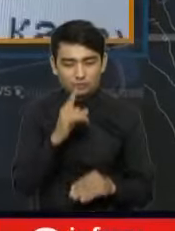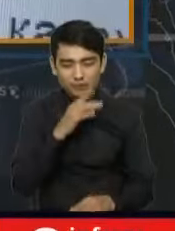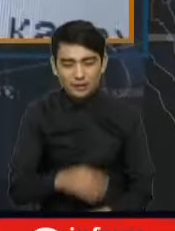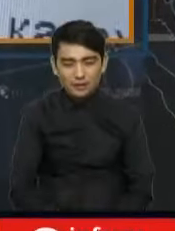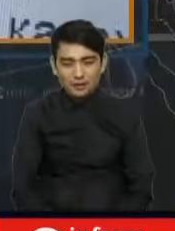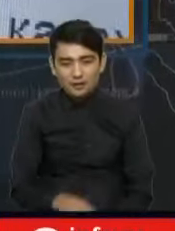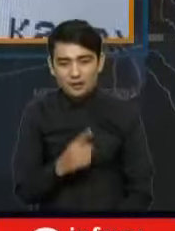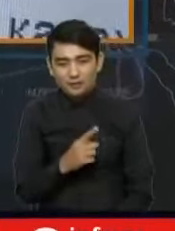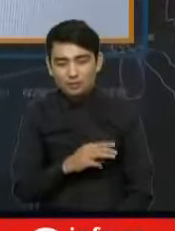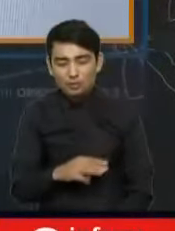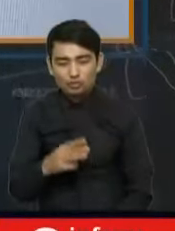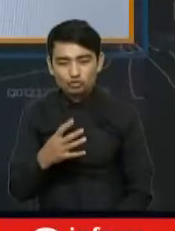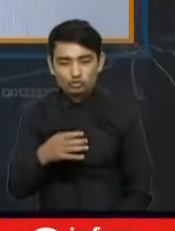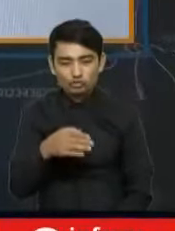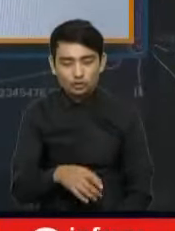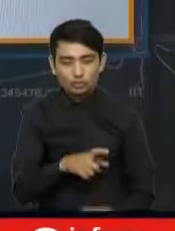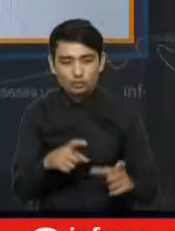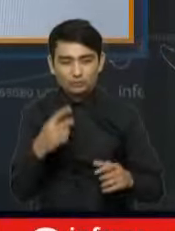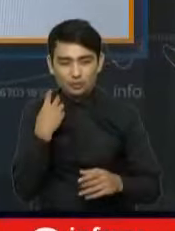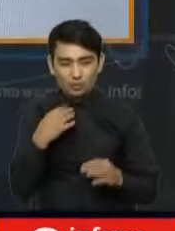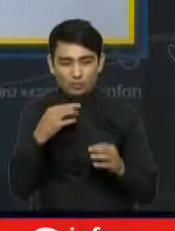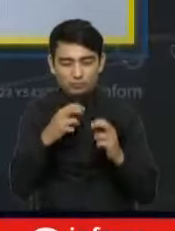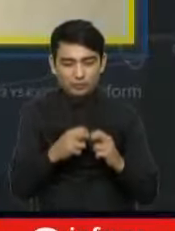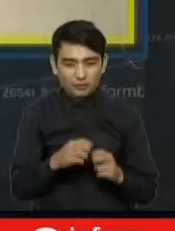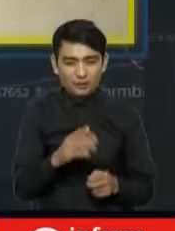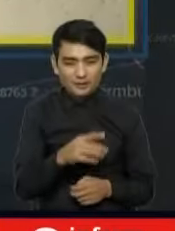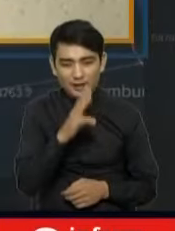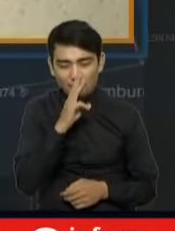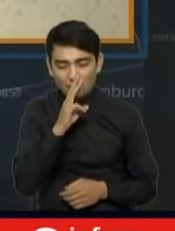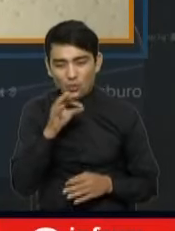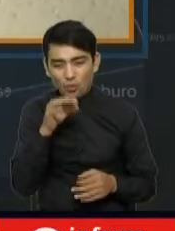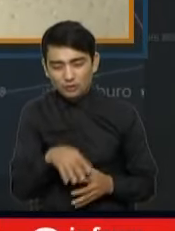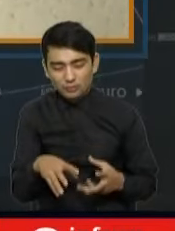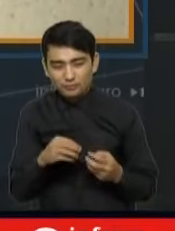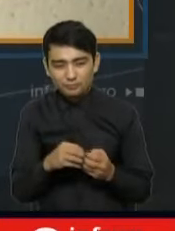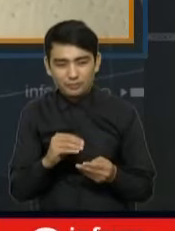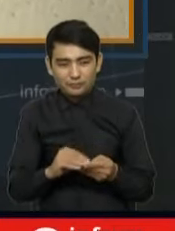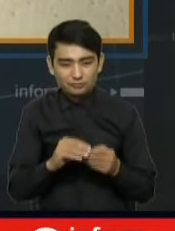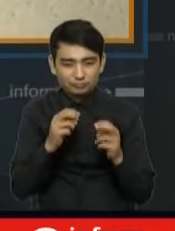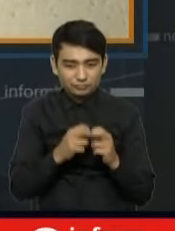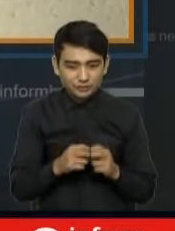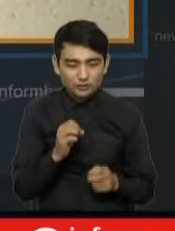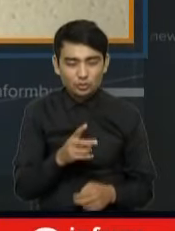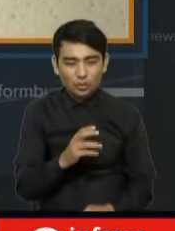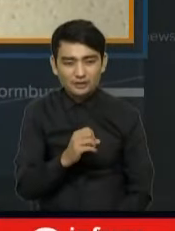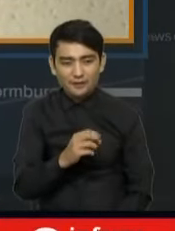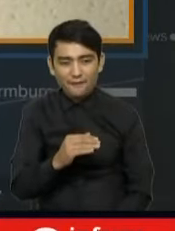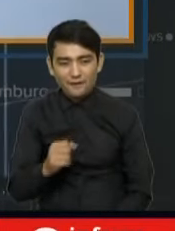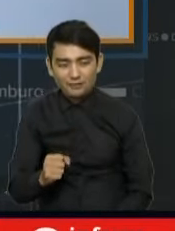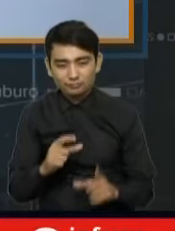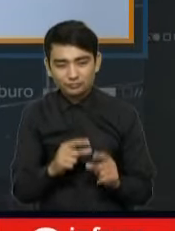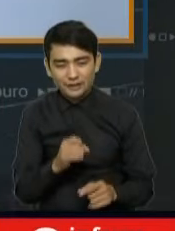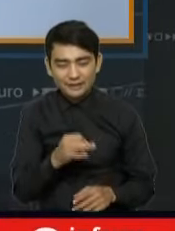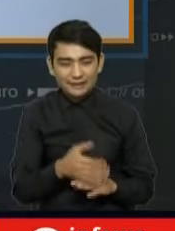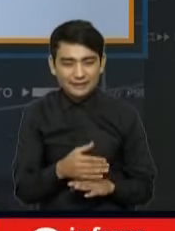миллион 400 мың борышкердің мәселесін қарастыруға ниетті. Яғни несиесін қайта құрылымдап, бірінің ставкасын төмендетіп, келесінің несие